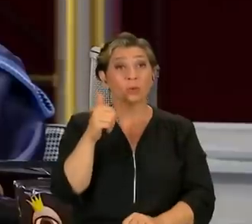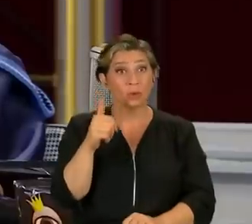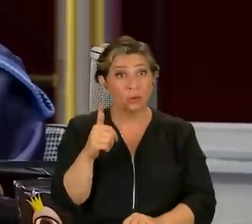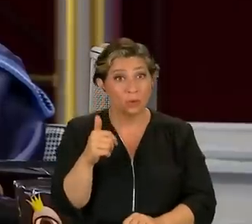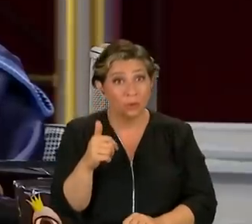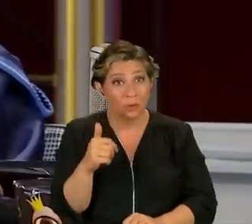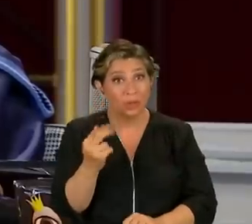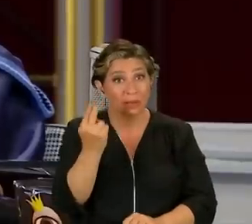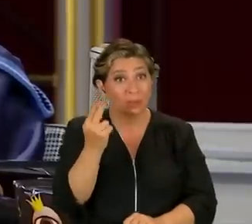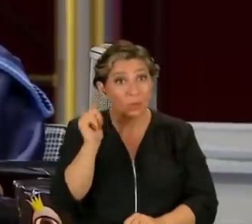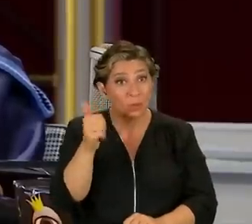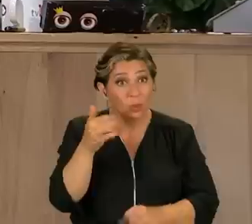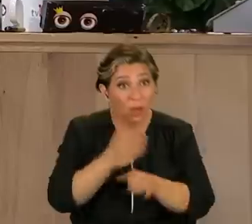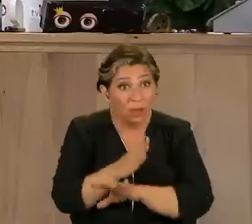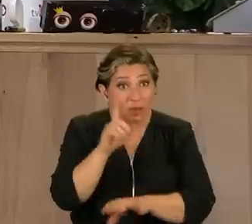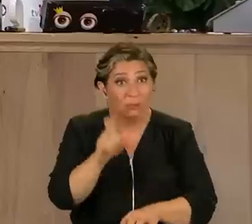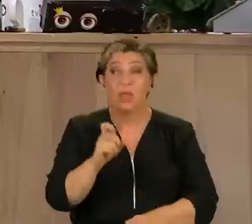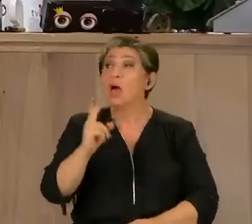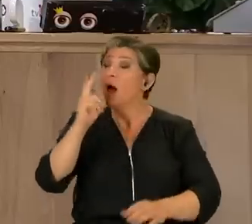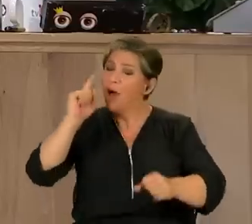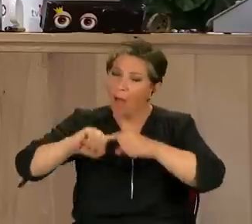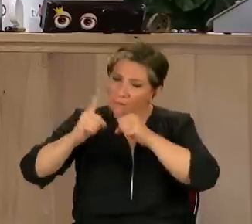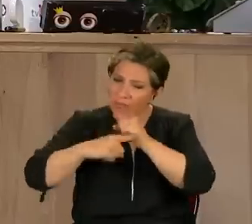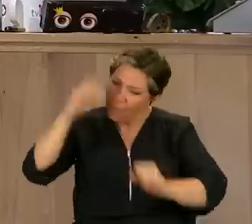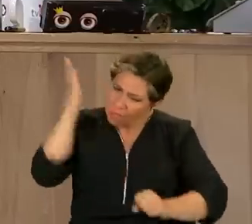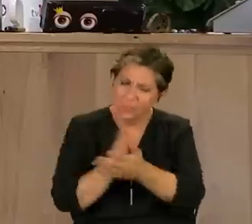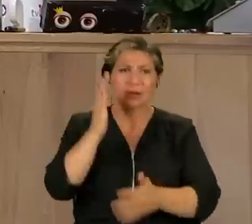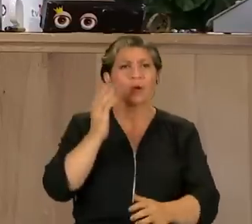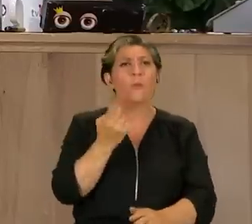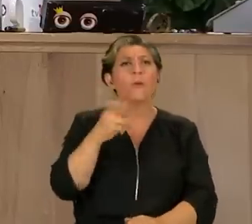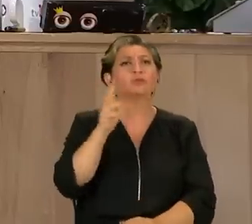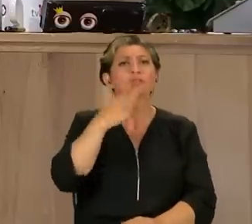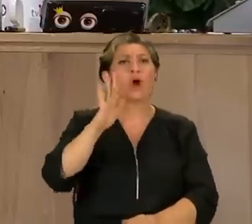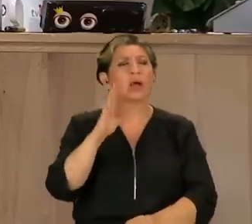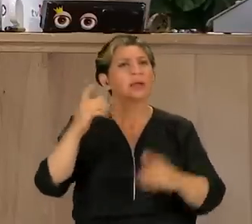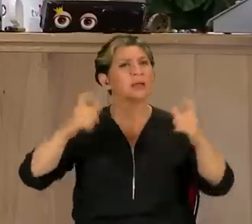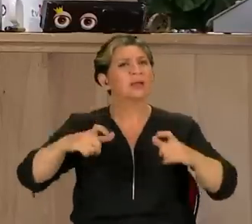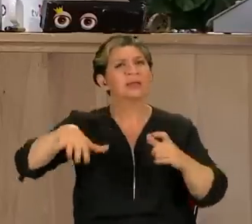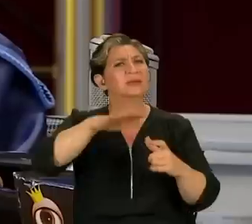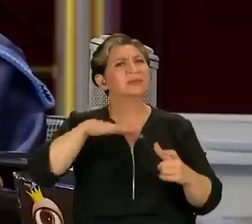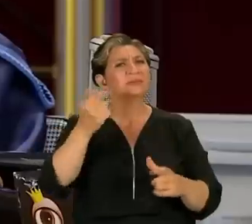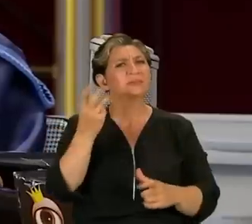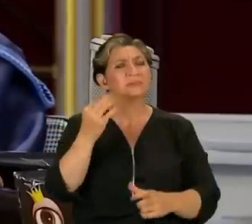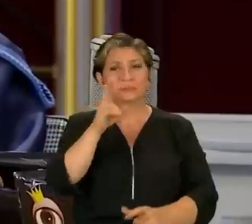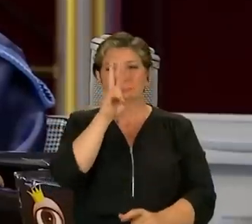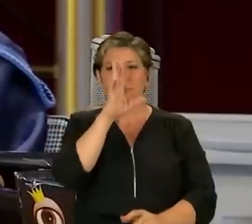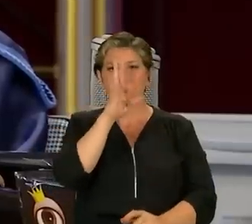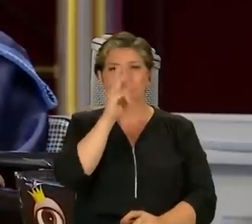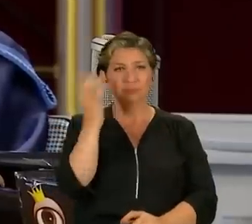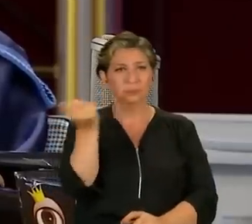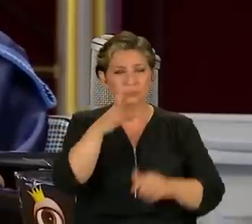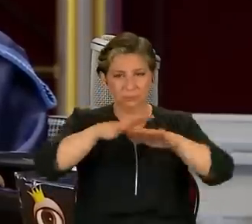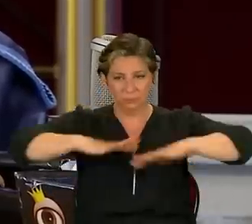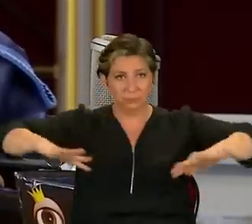Hı? 7. Hakikaten mi 7? Aynen 7. Peki kaç hiç kişilik bir yok. Kaç kişilik bir mekandı? 250